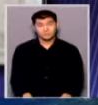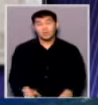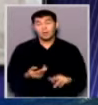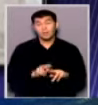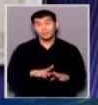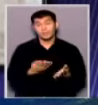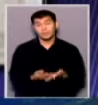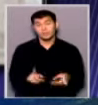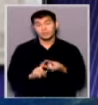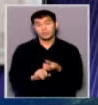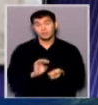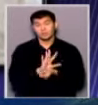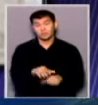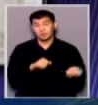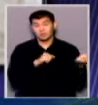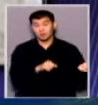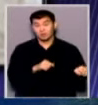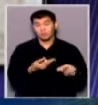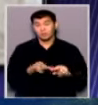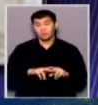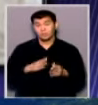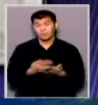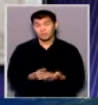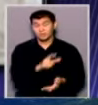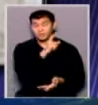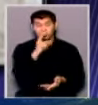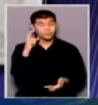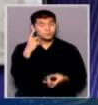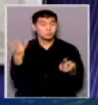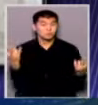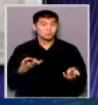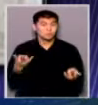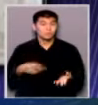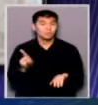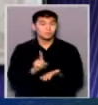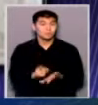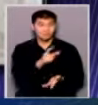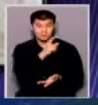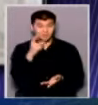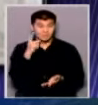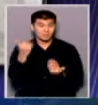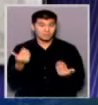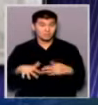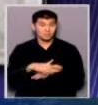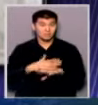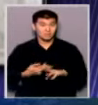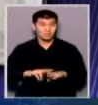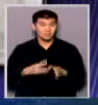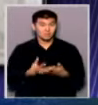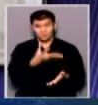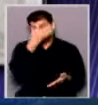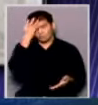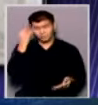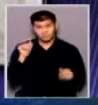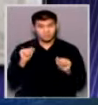вирустан қорғану бірінші очередь банаға бетперде тағу. Сосын қазір халық былайша айтқанда ұмытып кетті деп